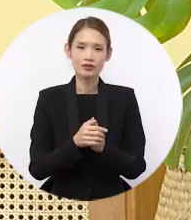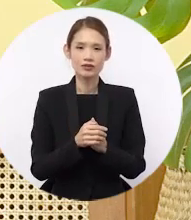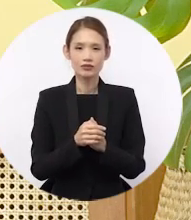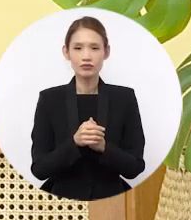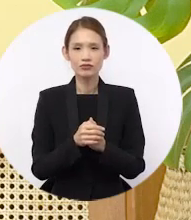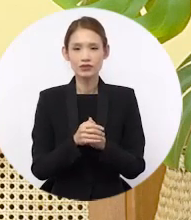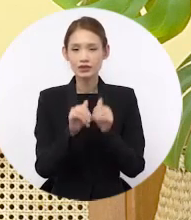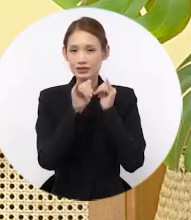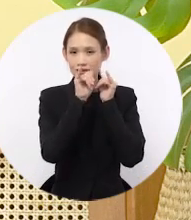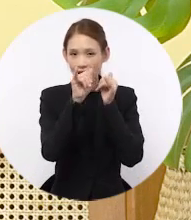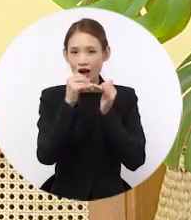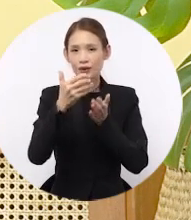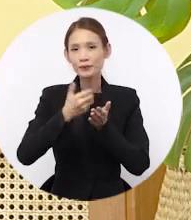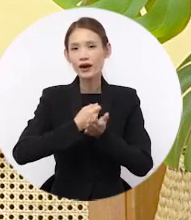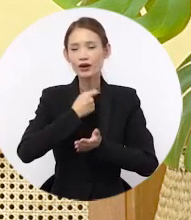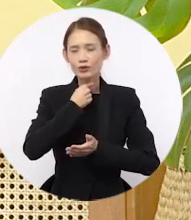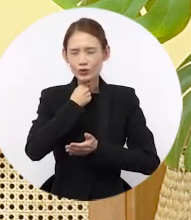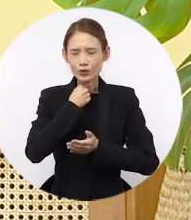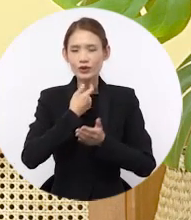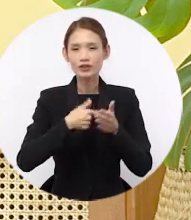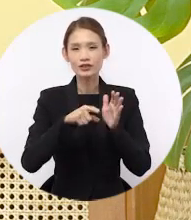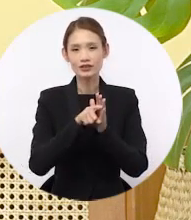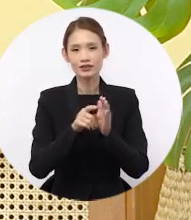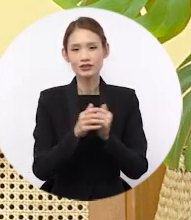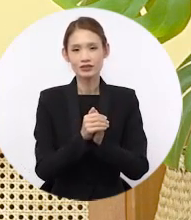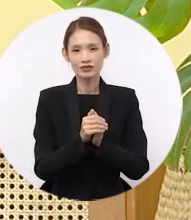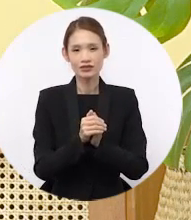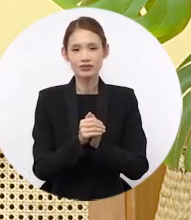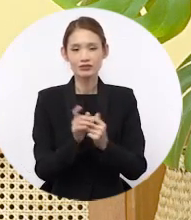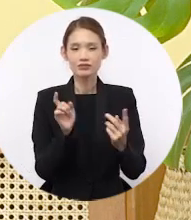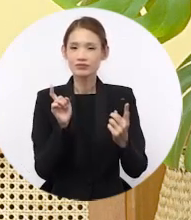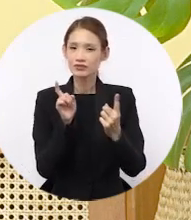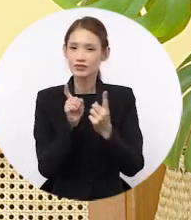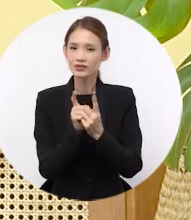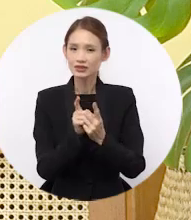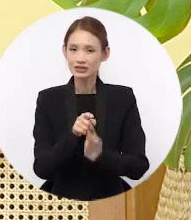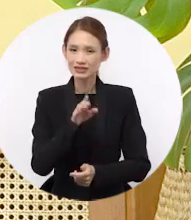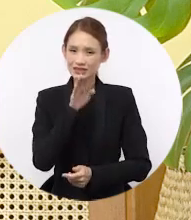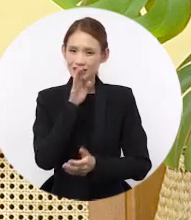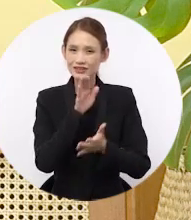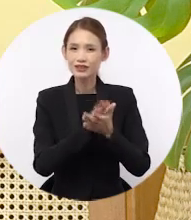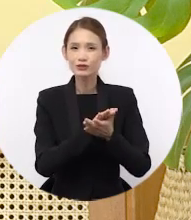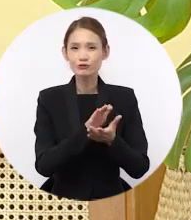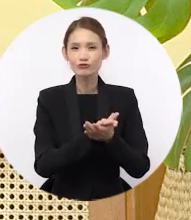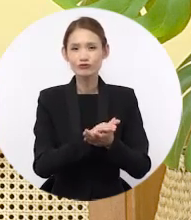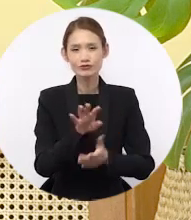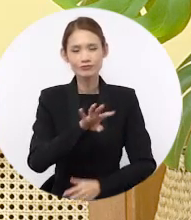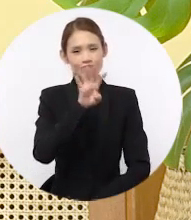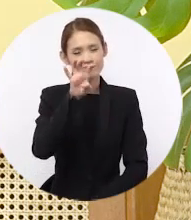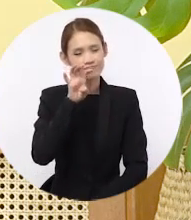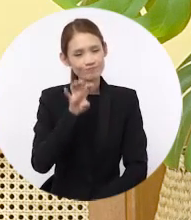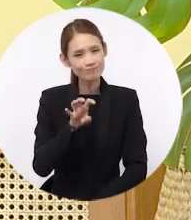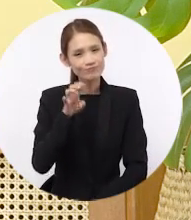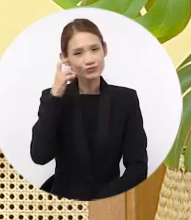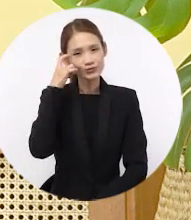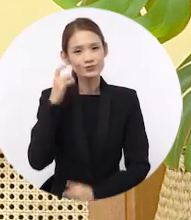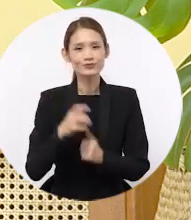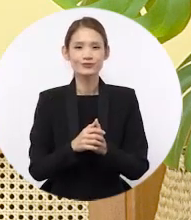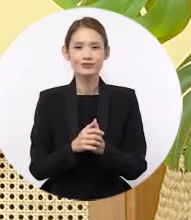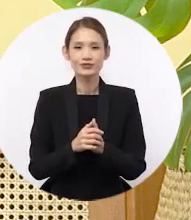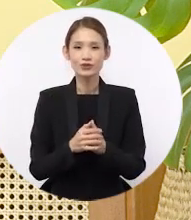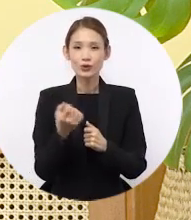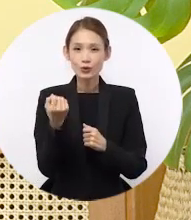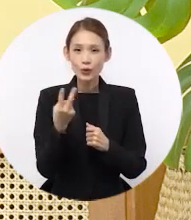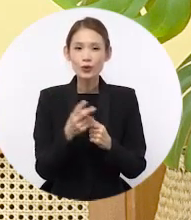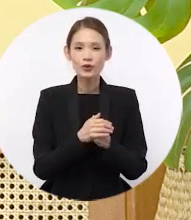만나는 거지 상을 사이에 두고 만나면은 그게 과연 진정한 친구일까 하는 의문이